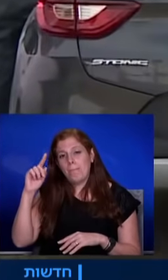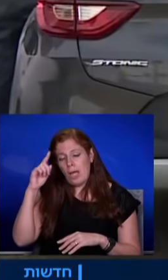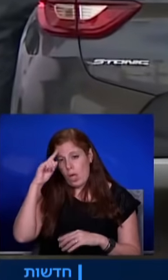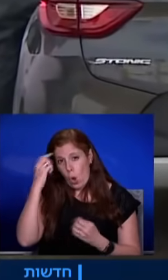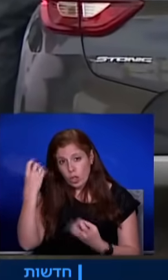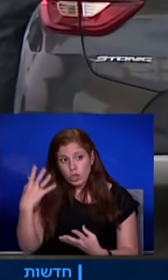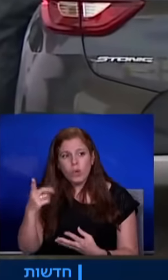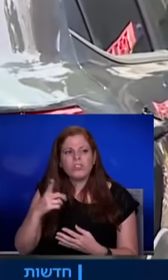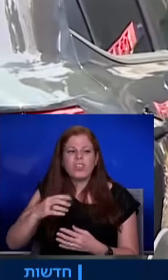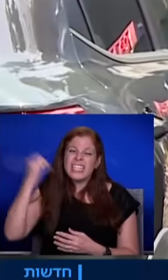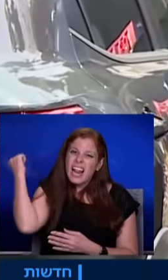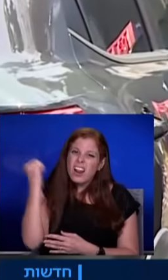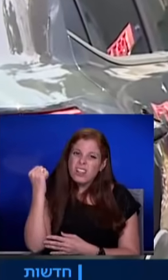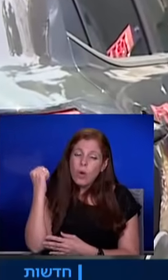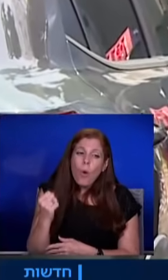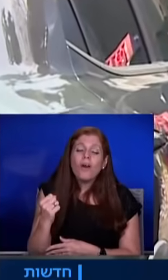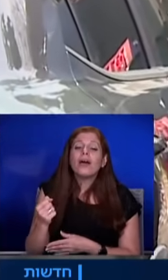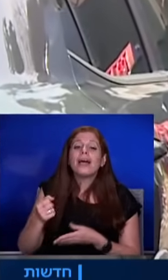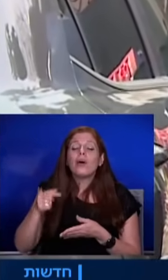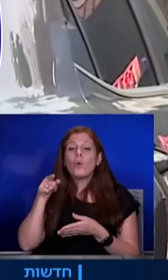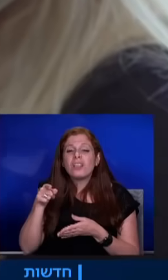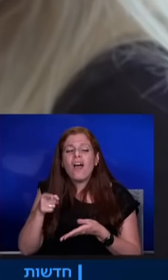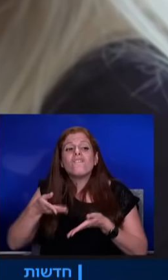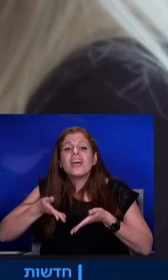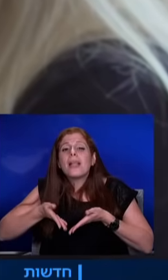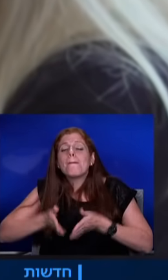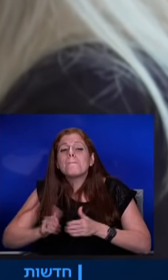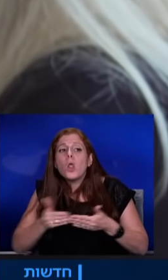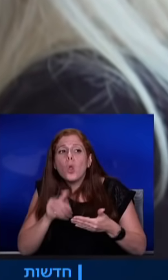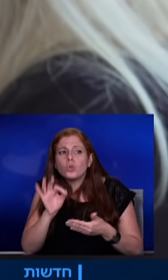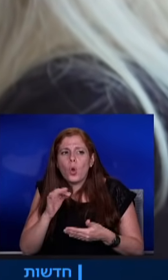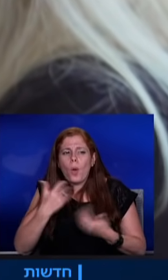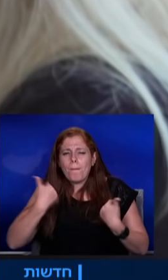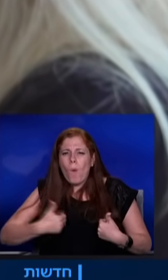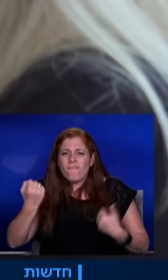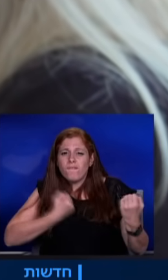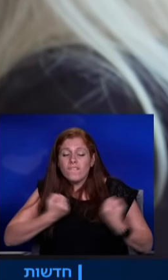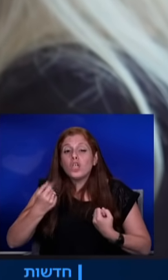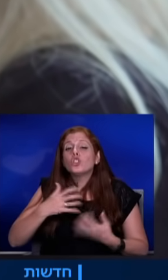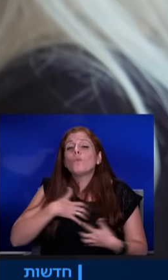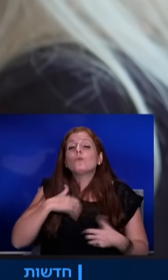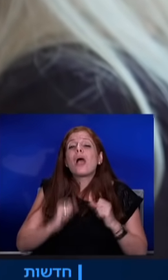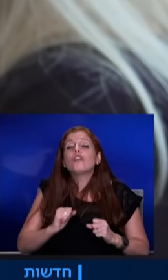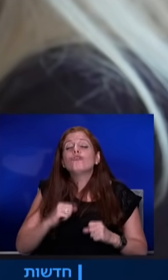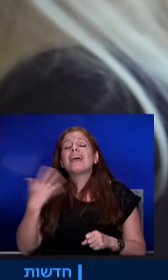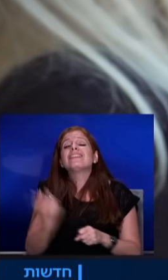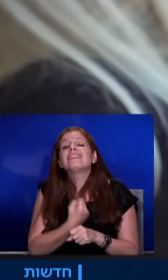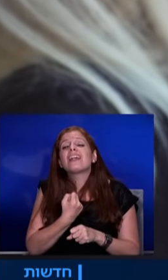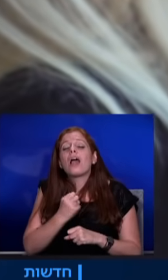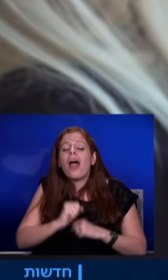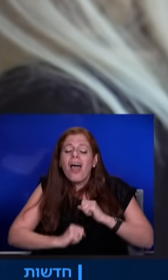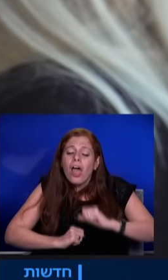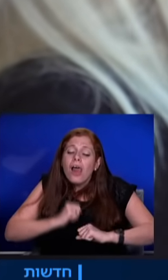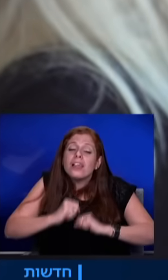דרור ולדקור אותה ואת בנותיו בכל חלקי גופן. כשהיא פצועה קשה, הצליחה דרור לזחול מחוץ